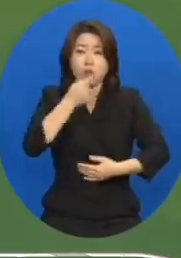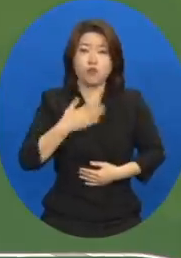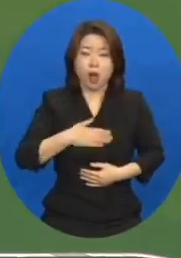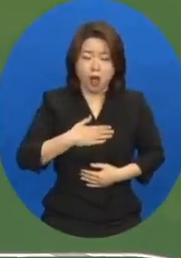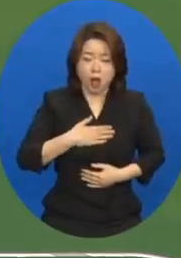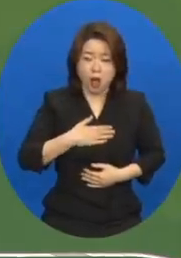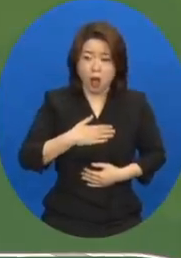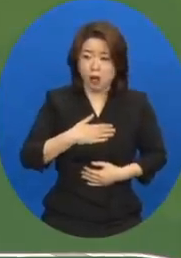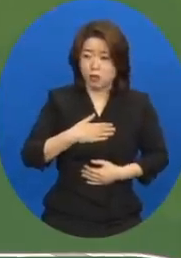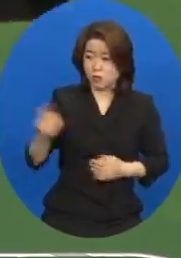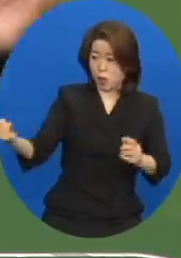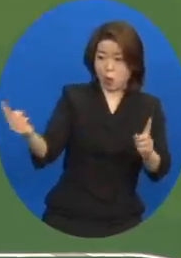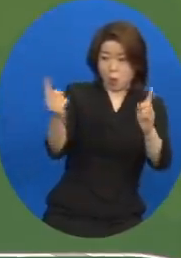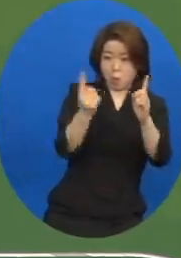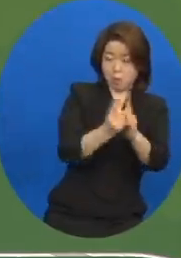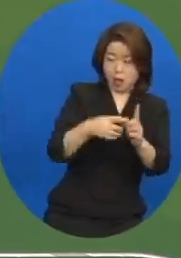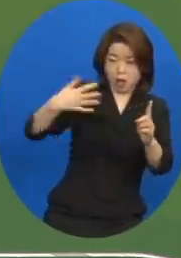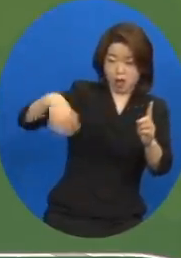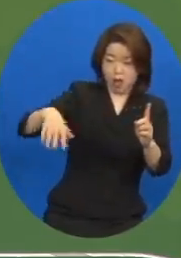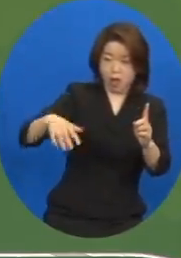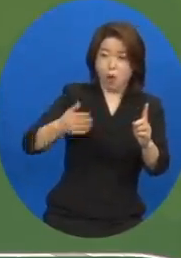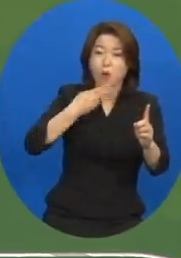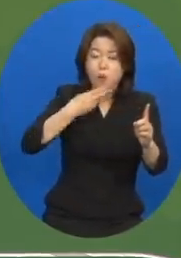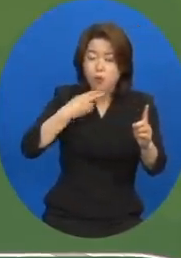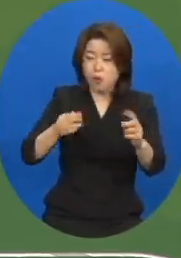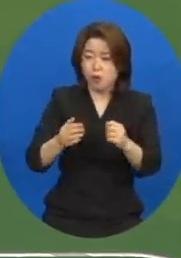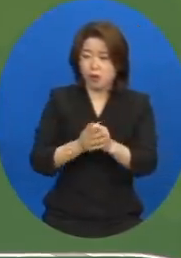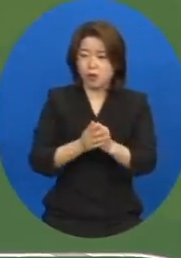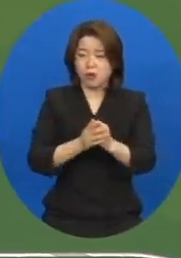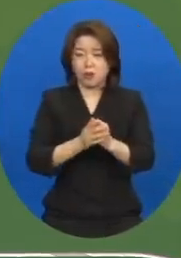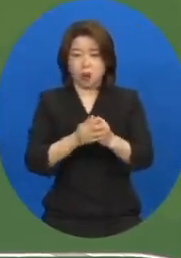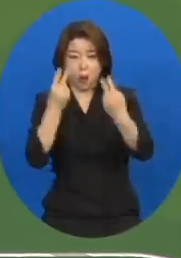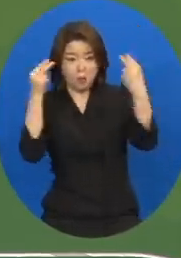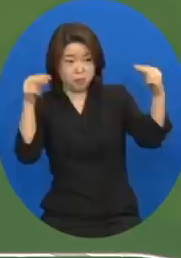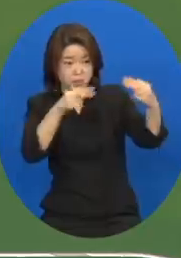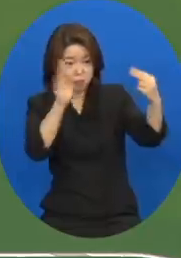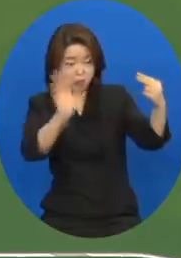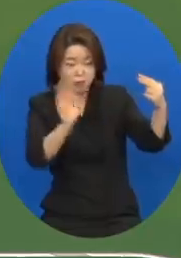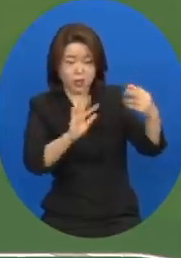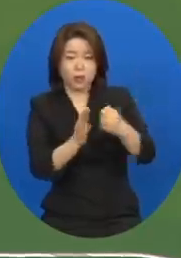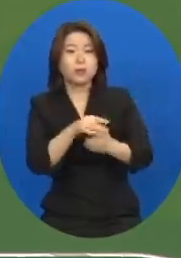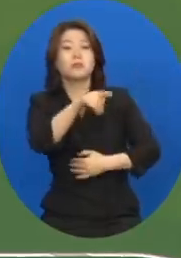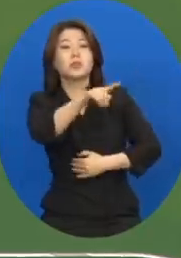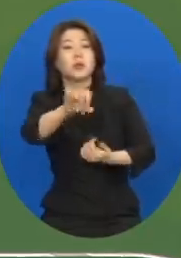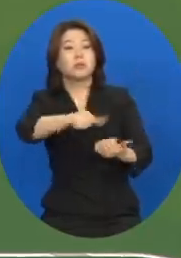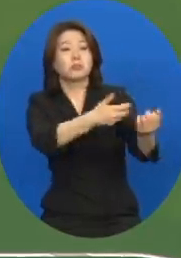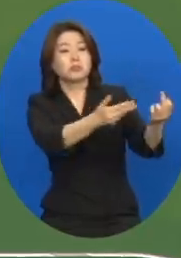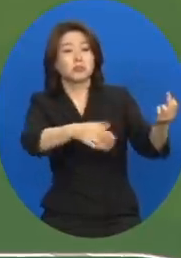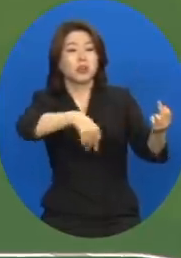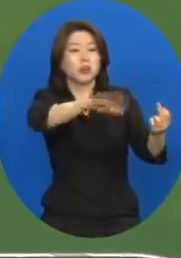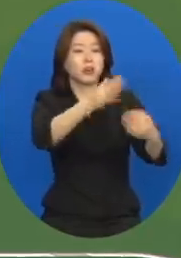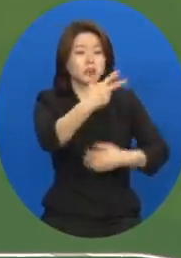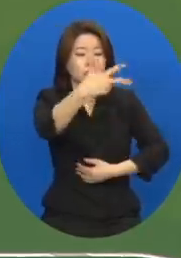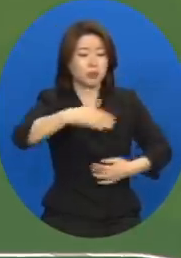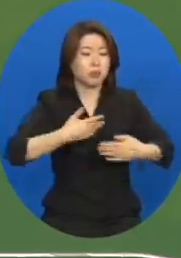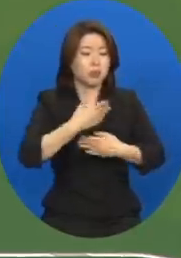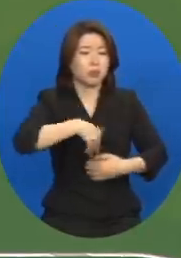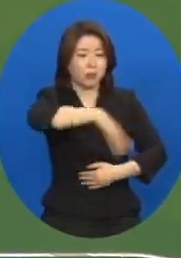나와보지도 않고 요단강 가서 7번 목욕하고 가라고 하는 말을 듣고 나아만이 막